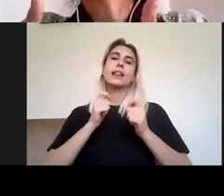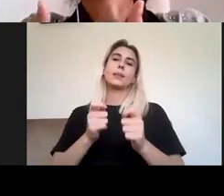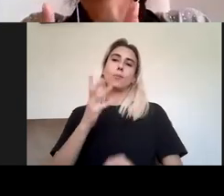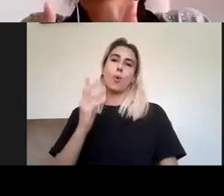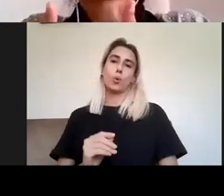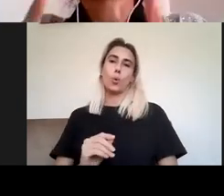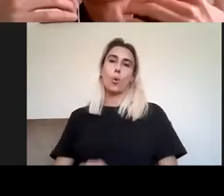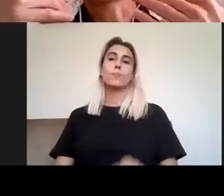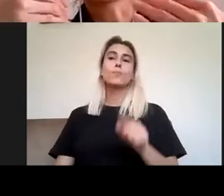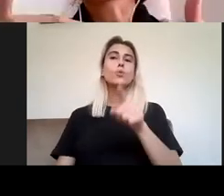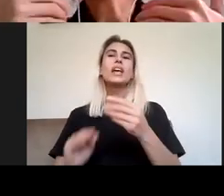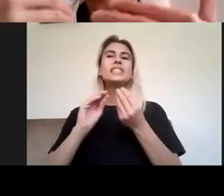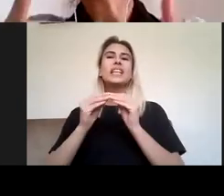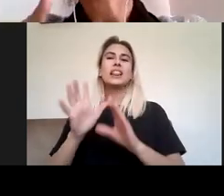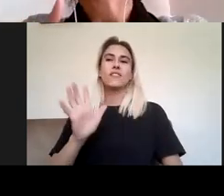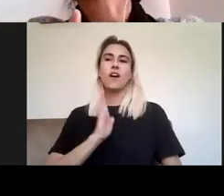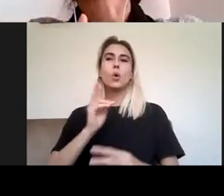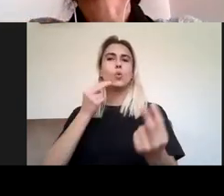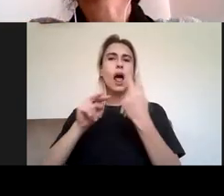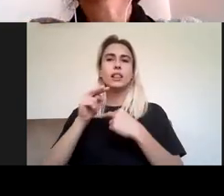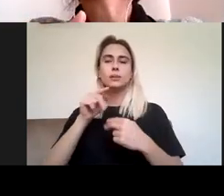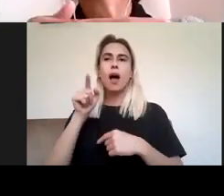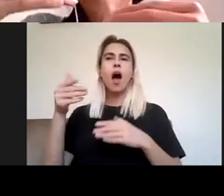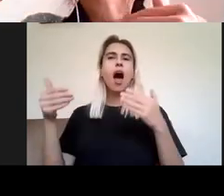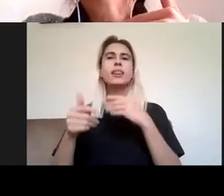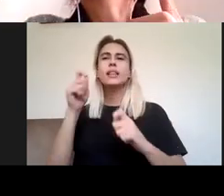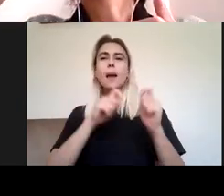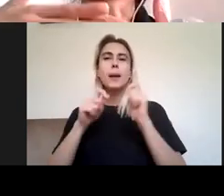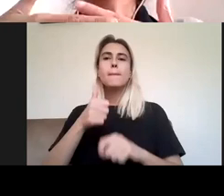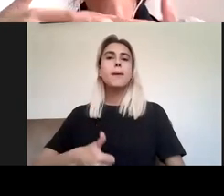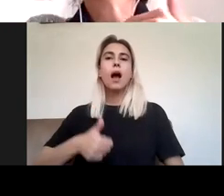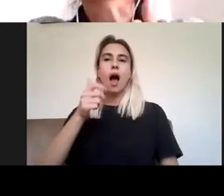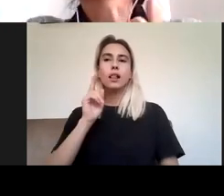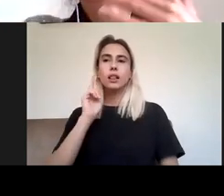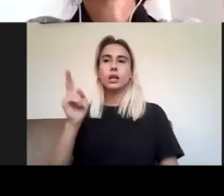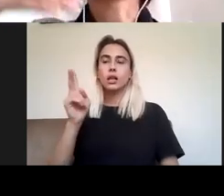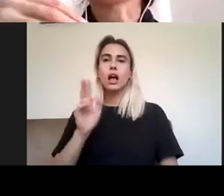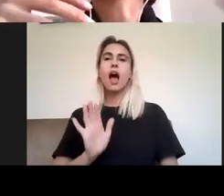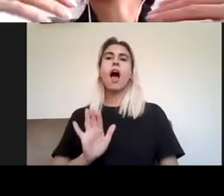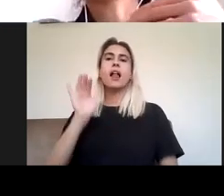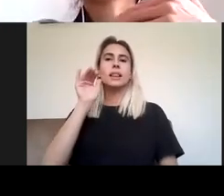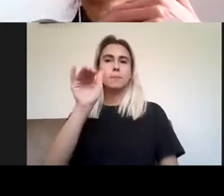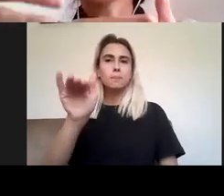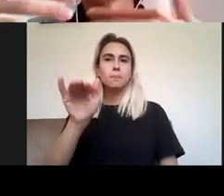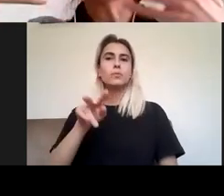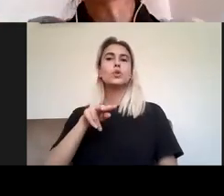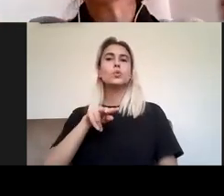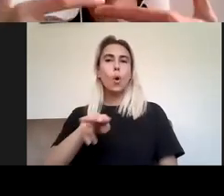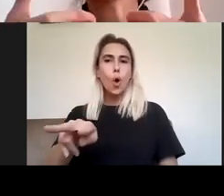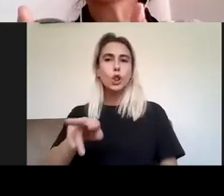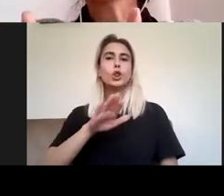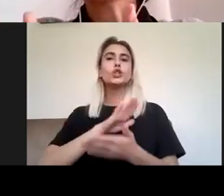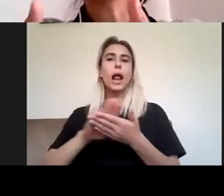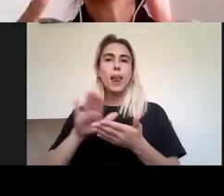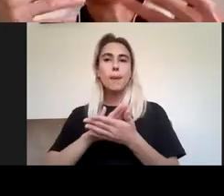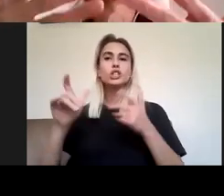burada şöyle bir sıkıntı var. Ulaştırma Altyapı Bakanlığı özellikle kaldırım, yol, düzenleme ya da şehir